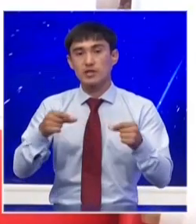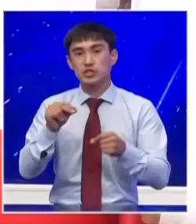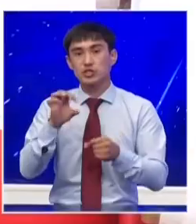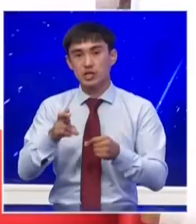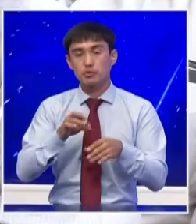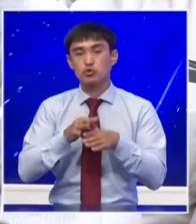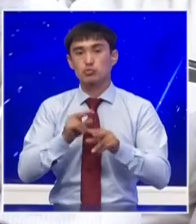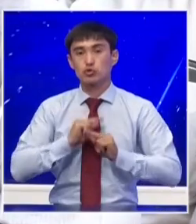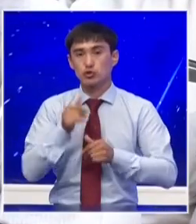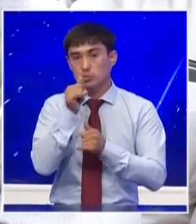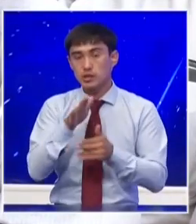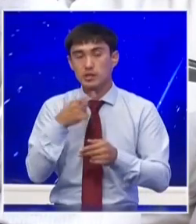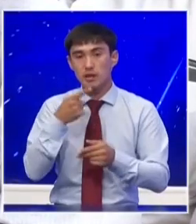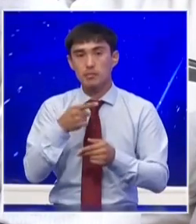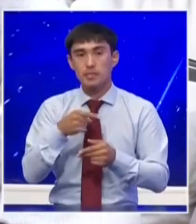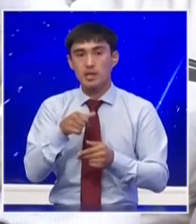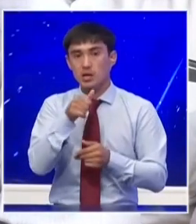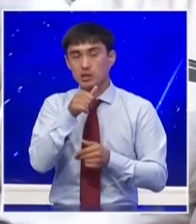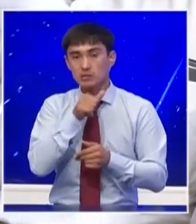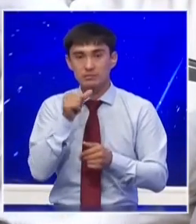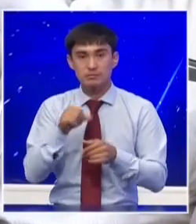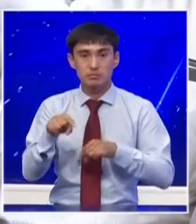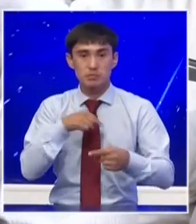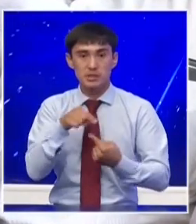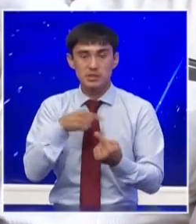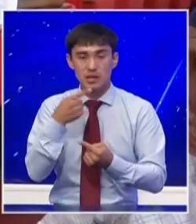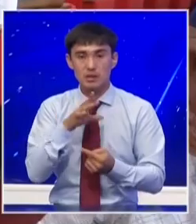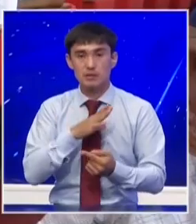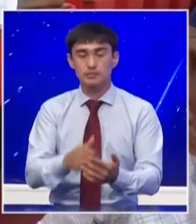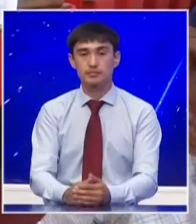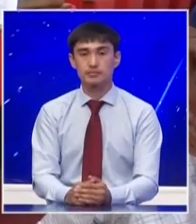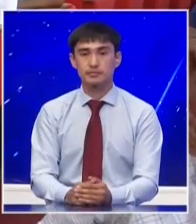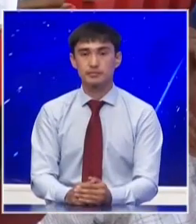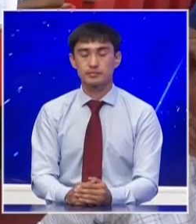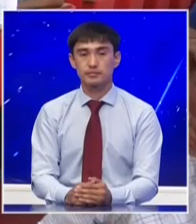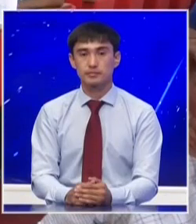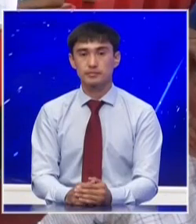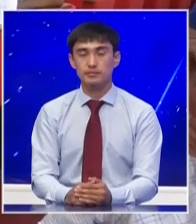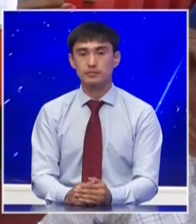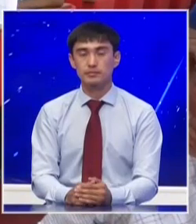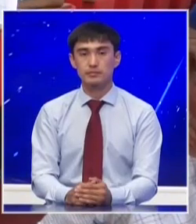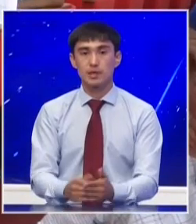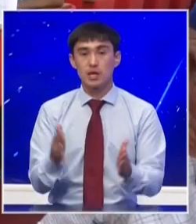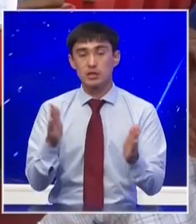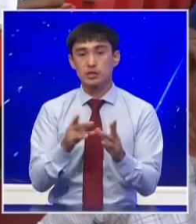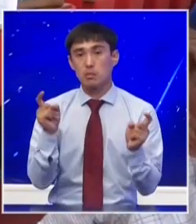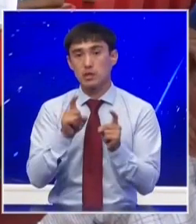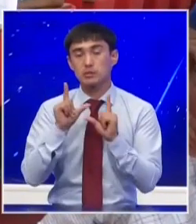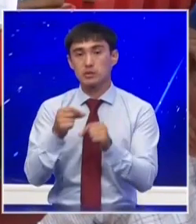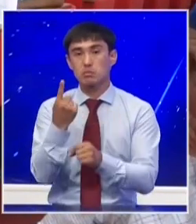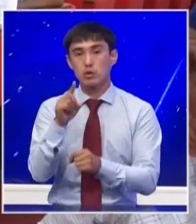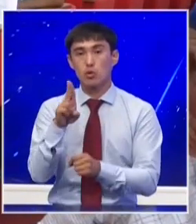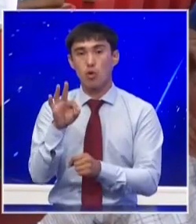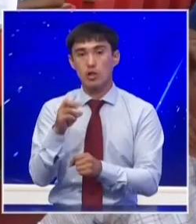жұмыс жүргізбей жатыр деп көлеңкелі жайтты да жайып салды. Түнгі шөпке барсаңыз кішкентай магазинге бір кола,